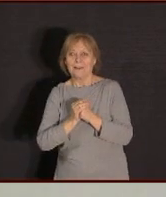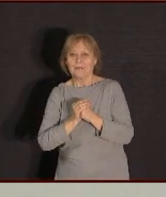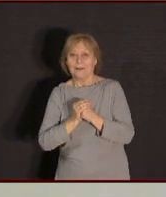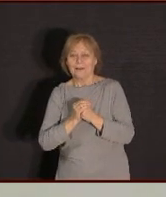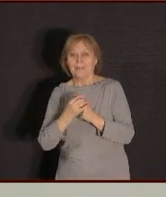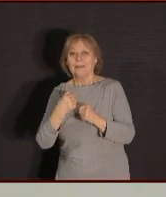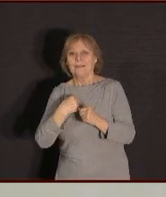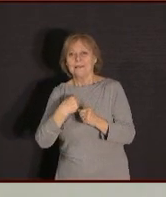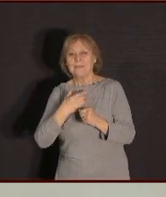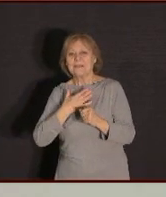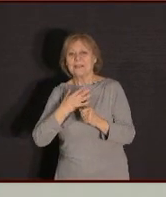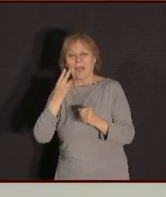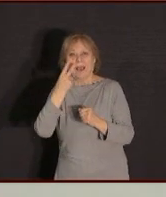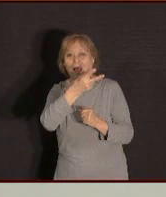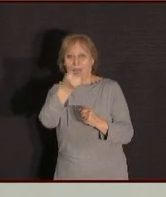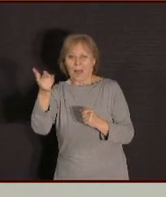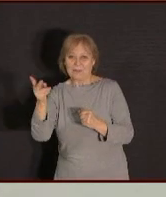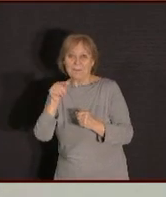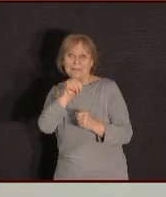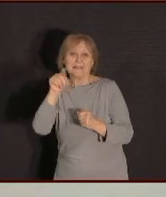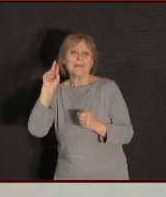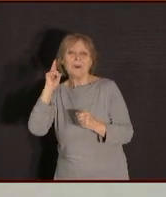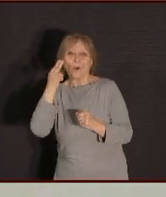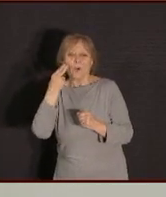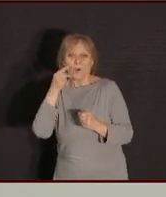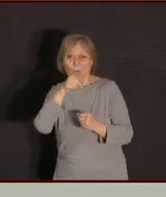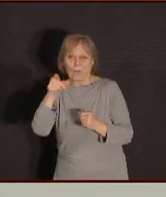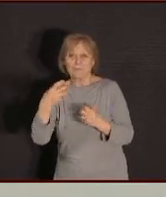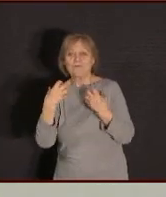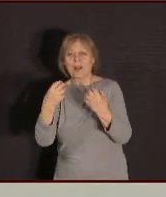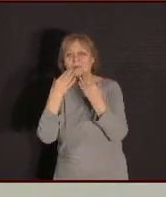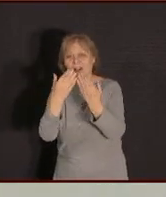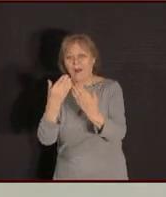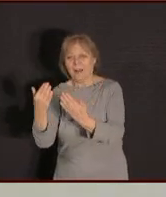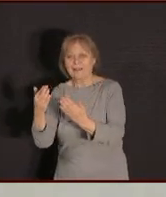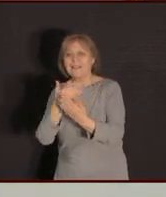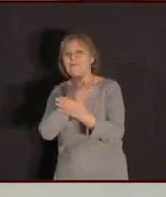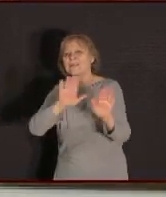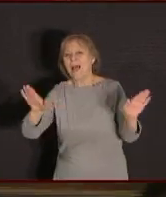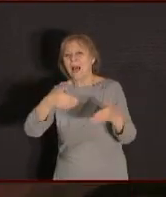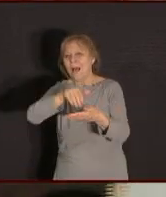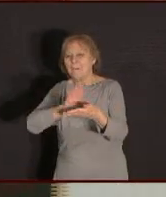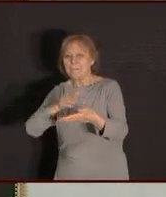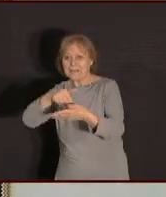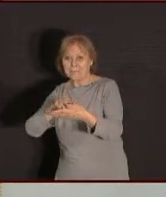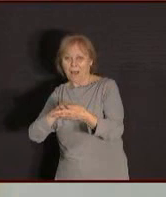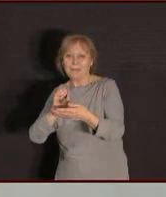Jaz bi se gledalcem, predvsem tistim gluhonemim, želel zahvaliti za vsa pisma, ki jih piše na elektronski